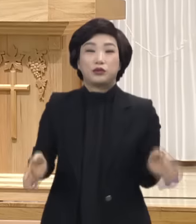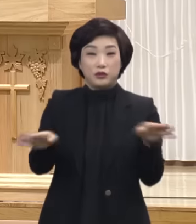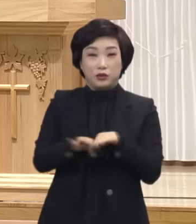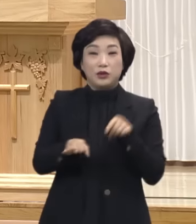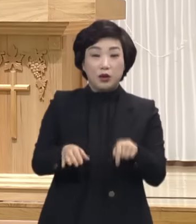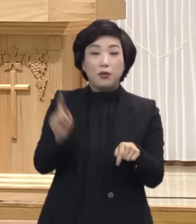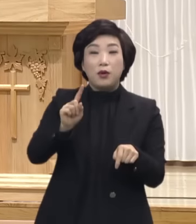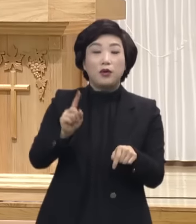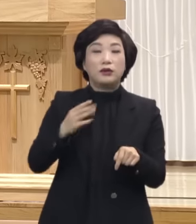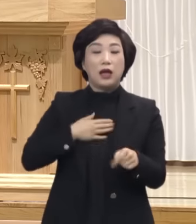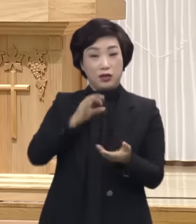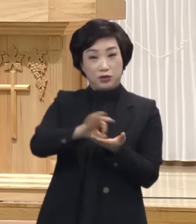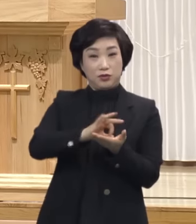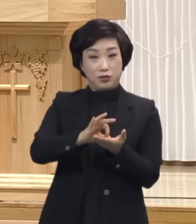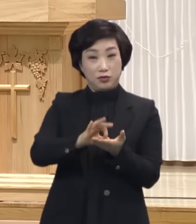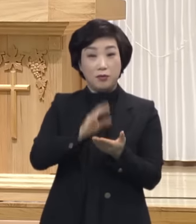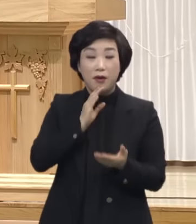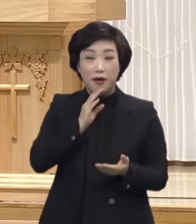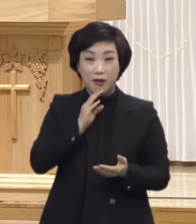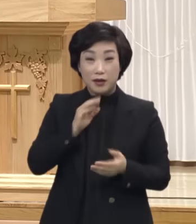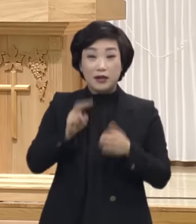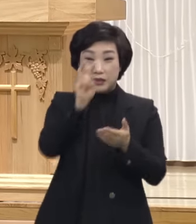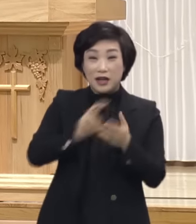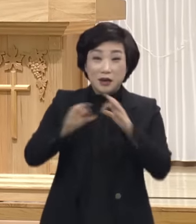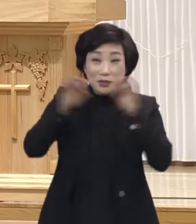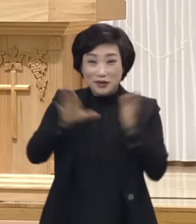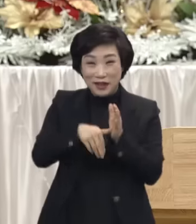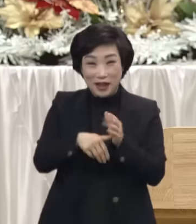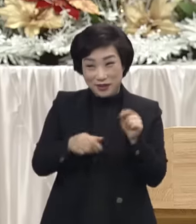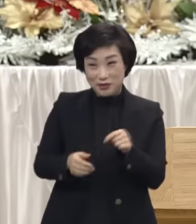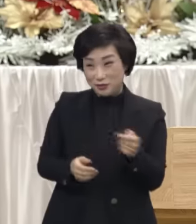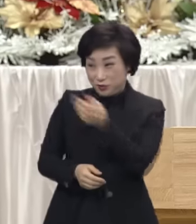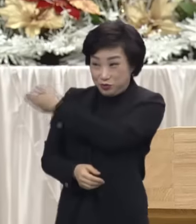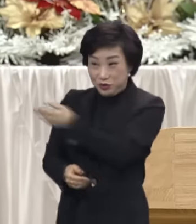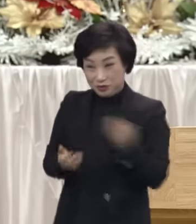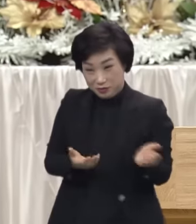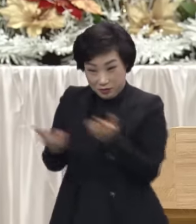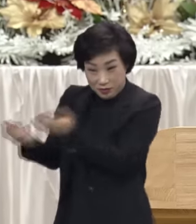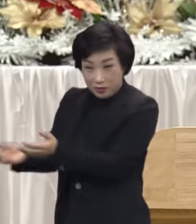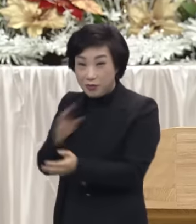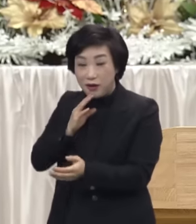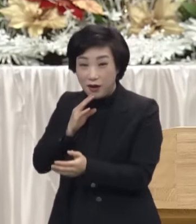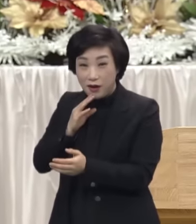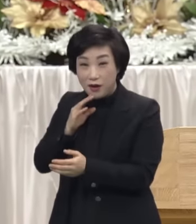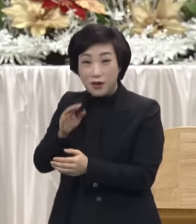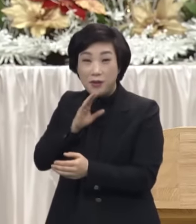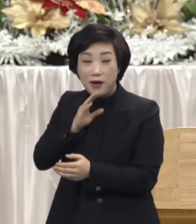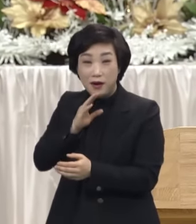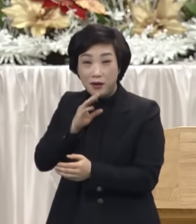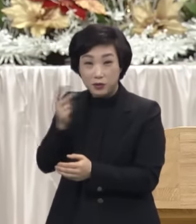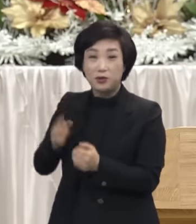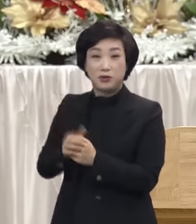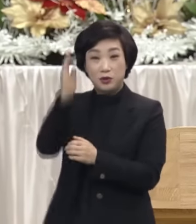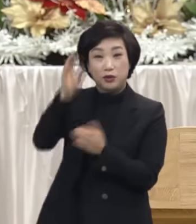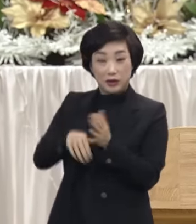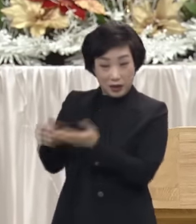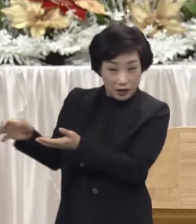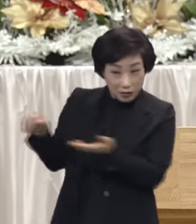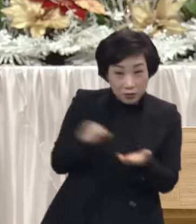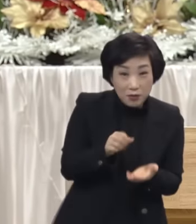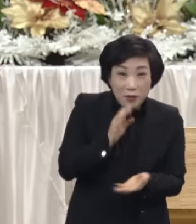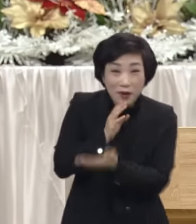물건이요? 찬양할 때는 거리적거리가 뒤다 놓고 끝나면 갖다 놓고 우리는 거리